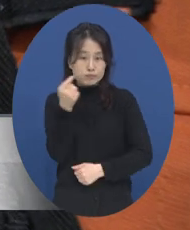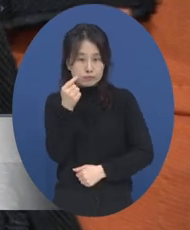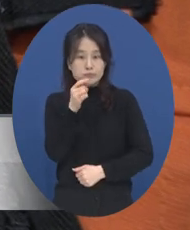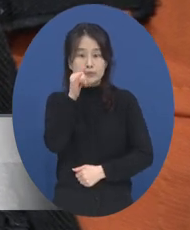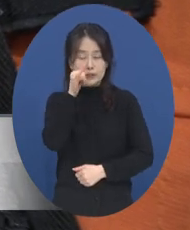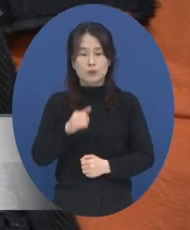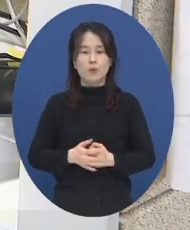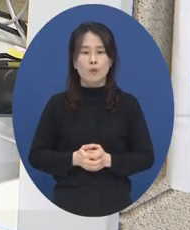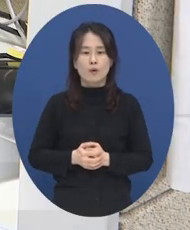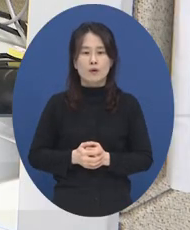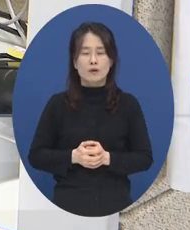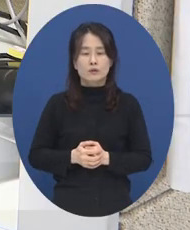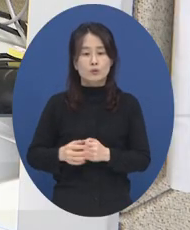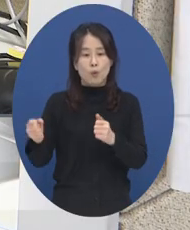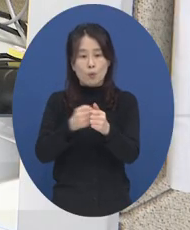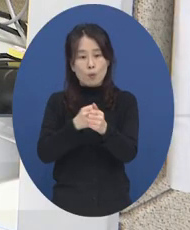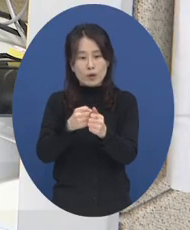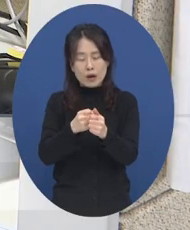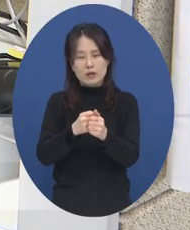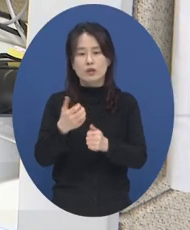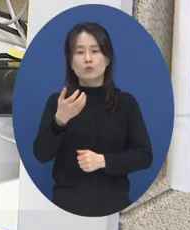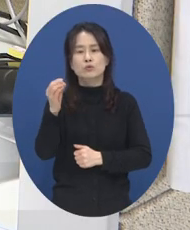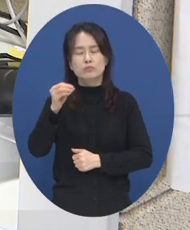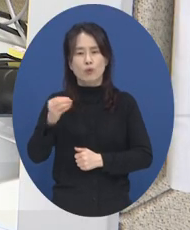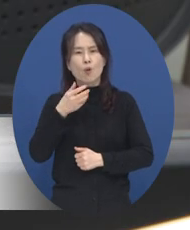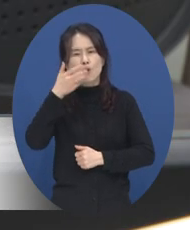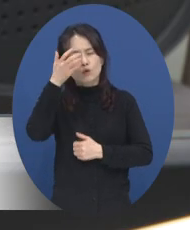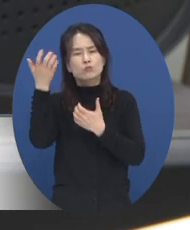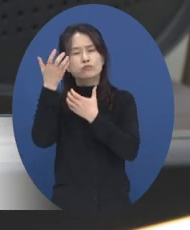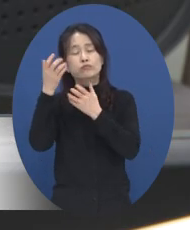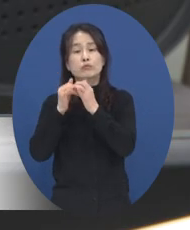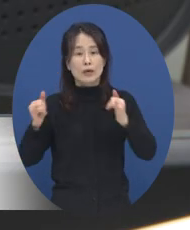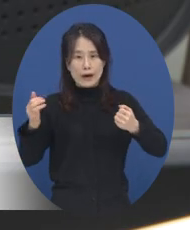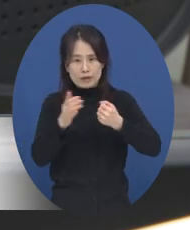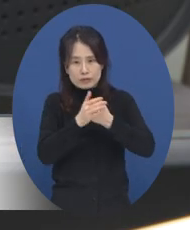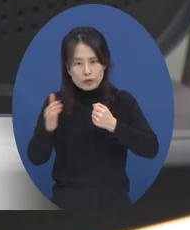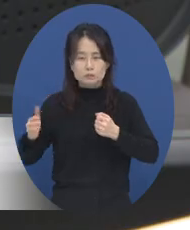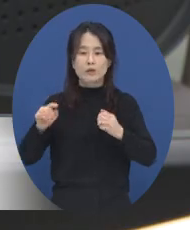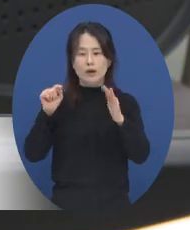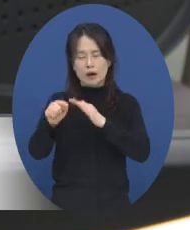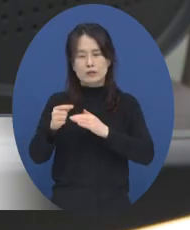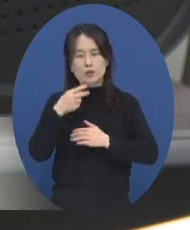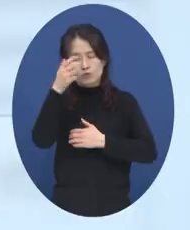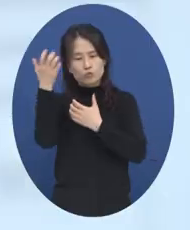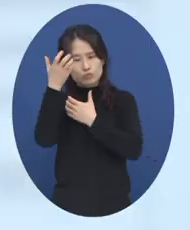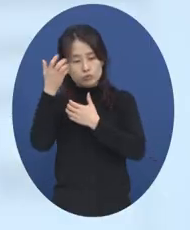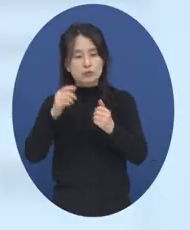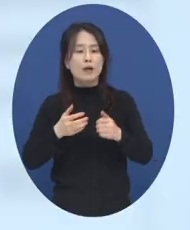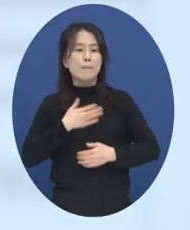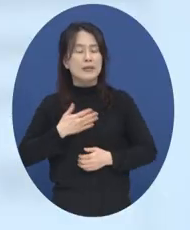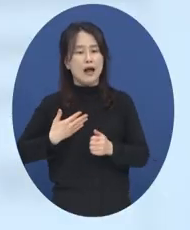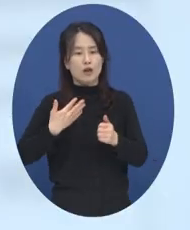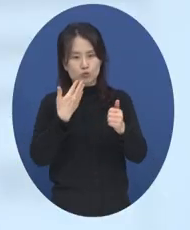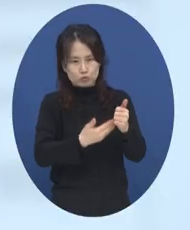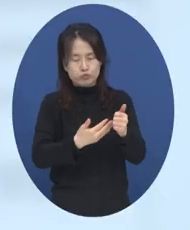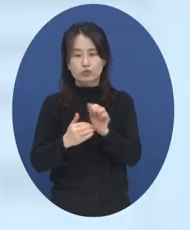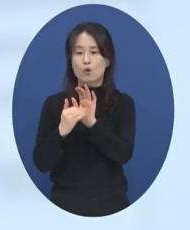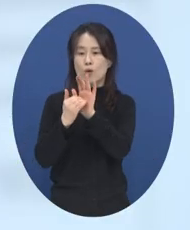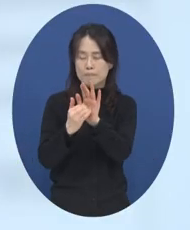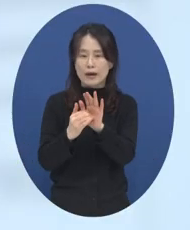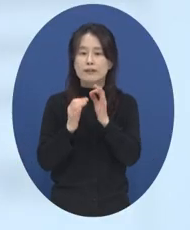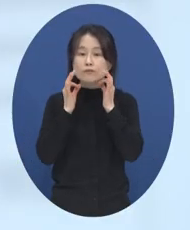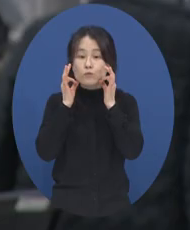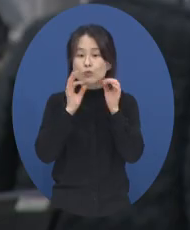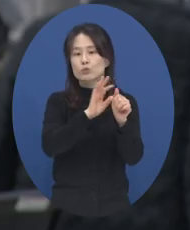특히 주최자 로 인한 폭행이 90% 가 넘는 만큼 출동 대원에게 주치 상태를 알려 초기 대응이 가능하도록 하고